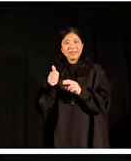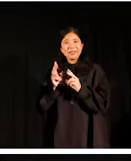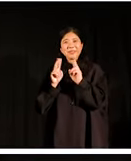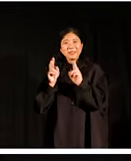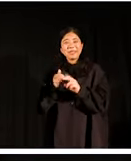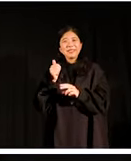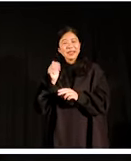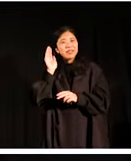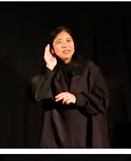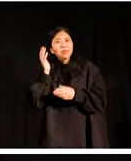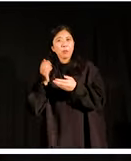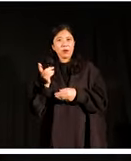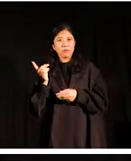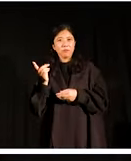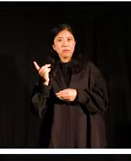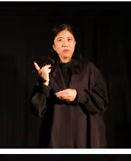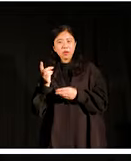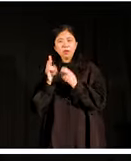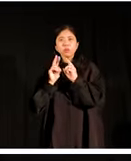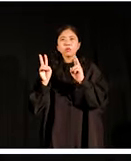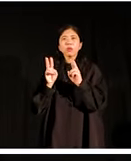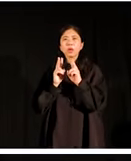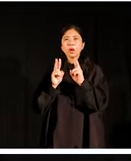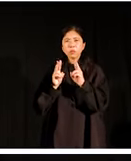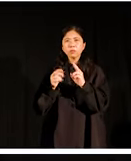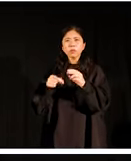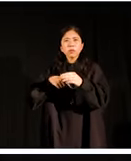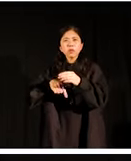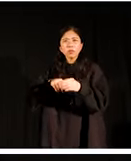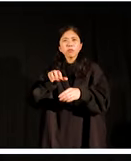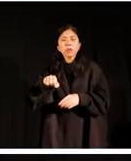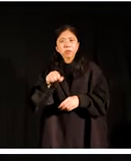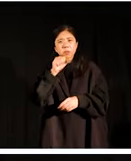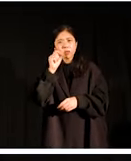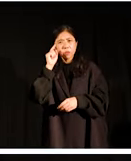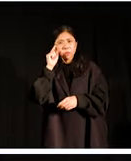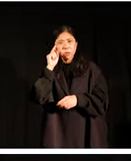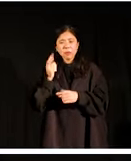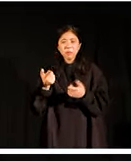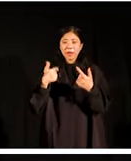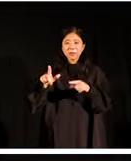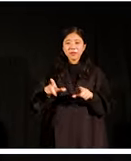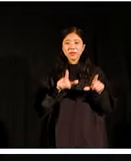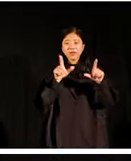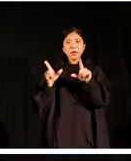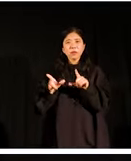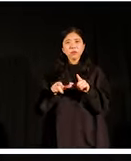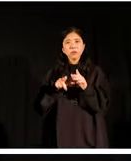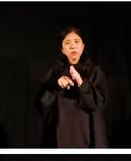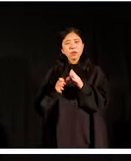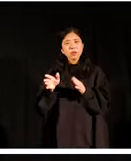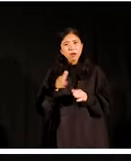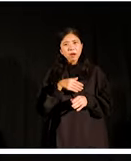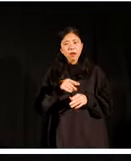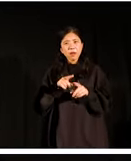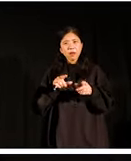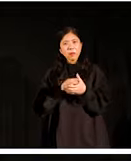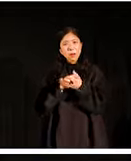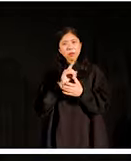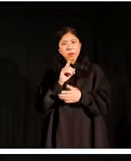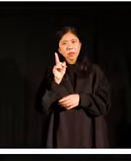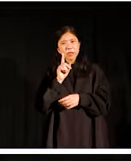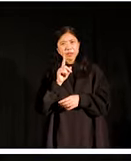あの知っていてそういうなんか日常的な話題の中からなんとかこう繋がっていけたらいいんじゃないかなと思うんです